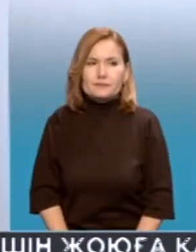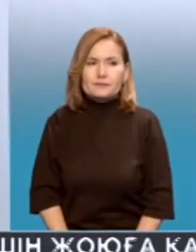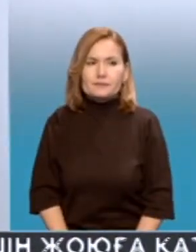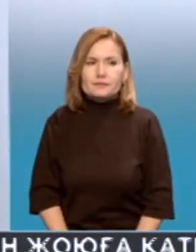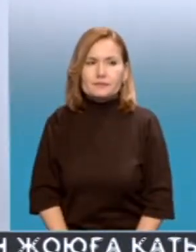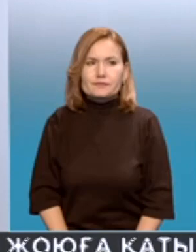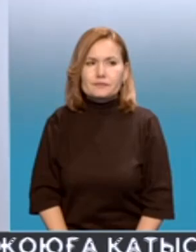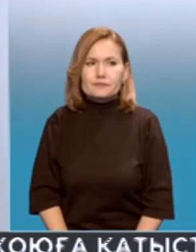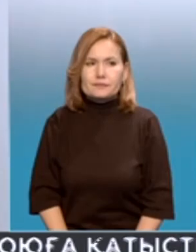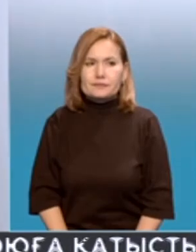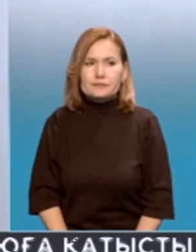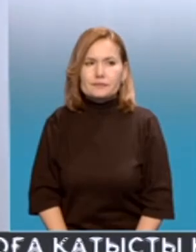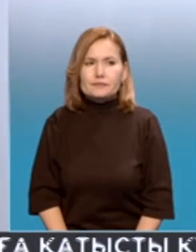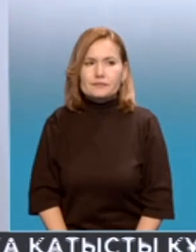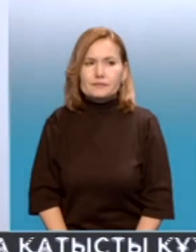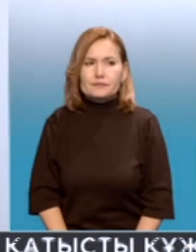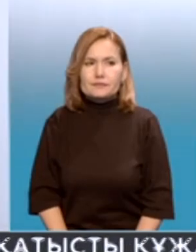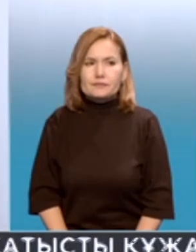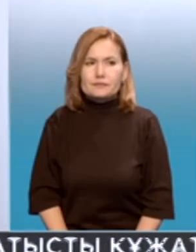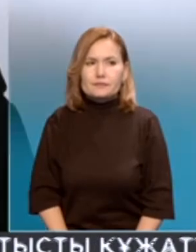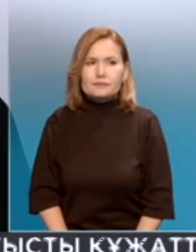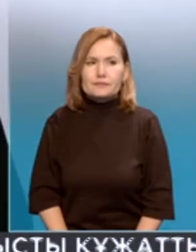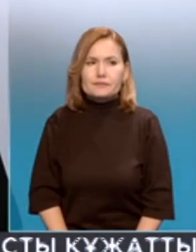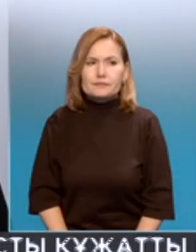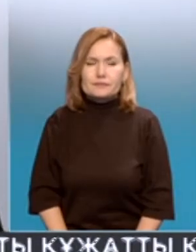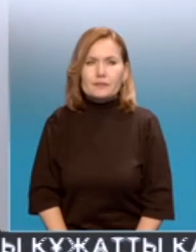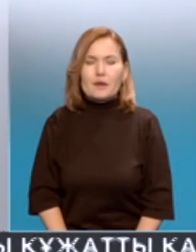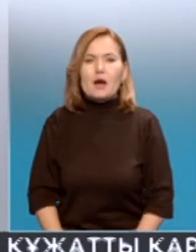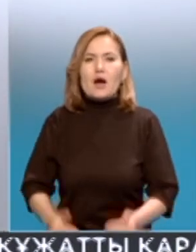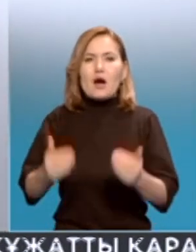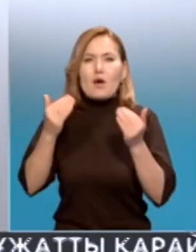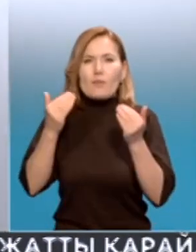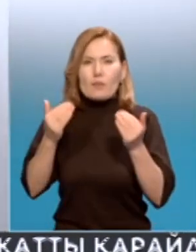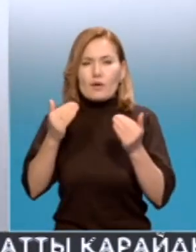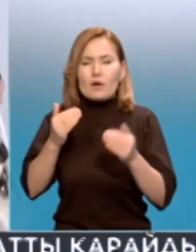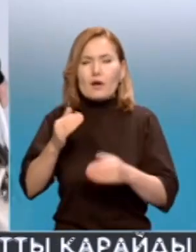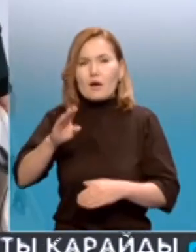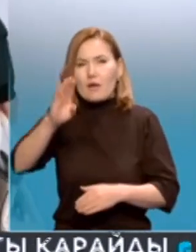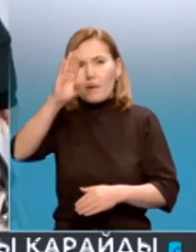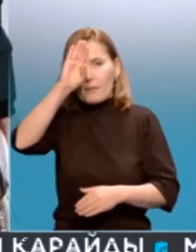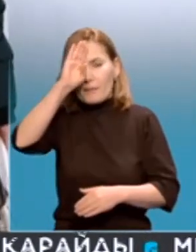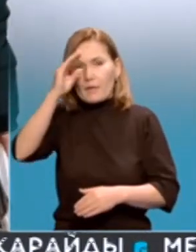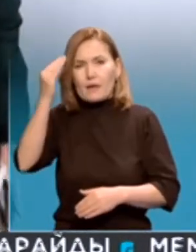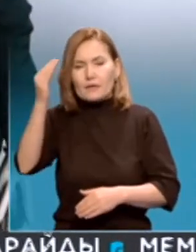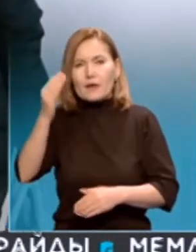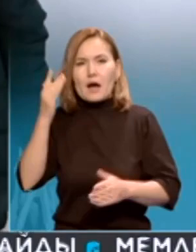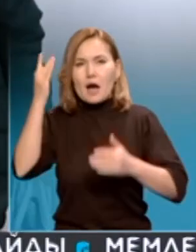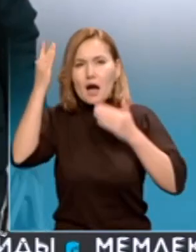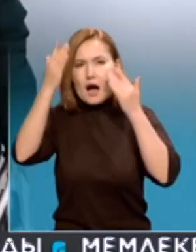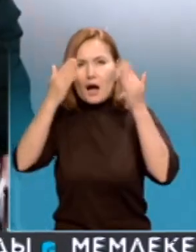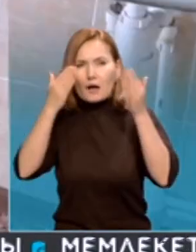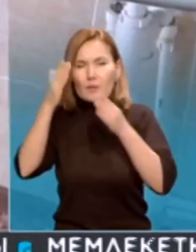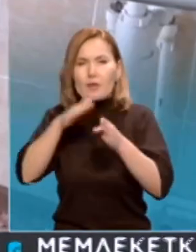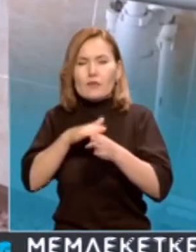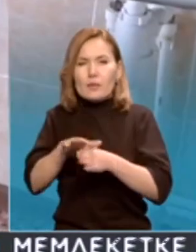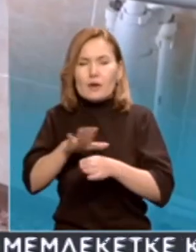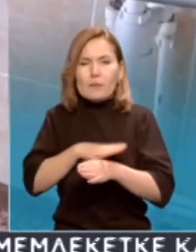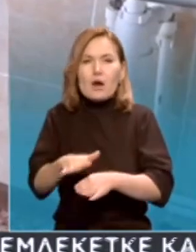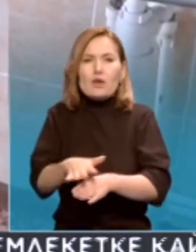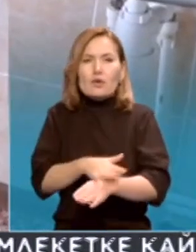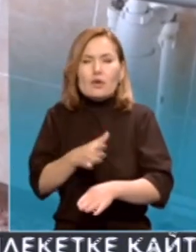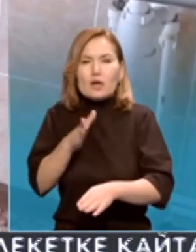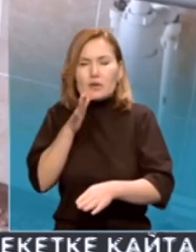Ал балдарым, құтты болсын. Бүгін Арман Жұмабаевтың арманы орындалған күн. Ұзақ күткен пәтеріне қол